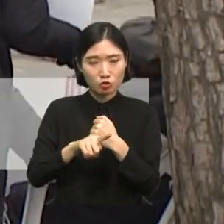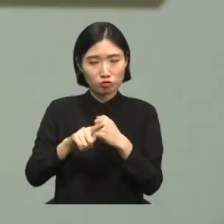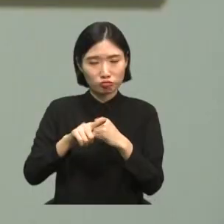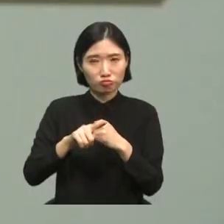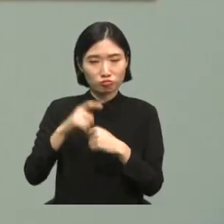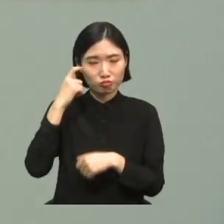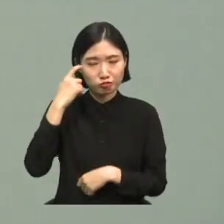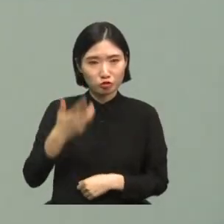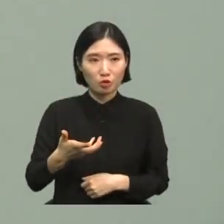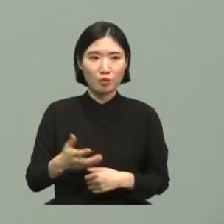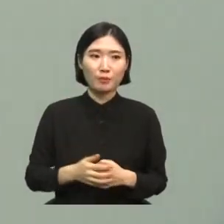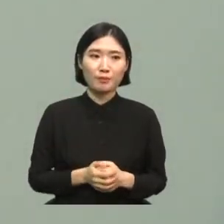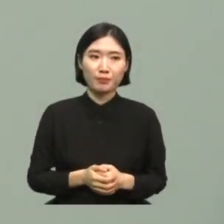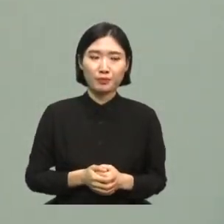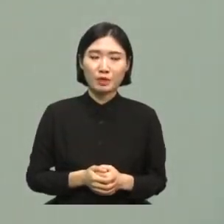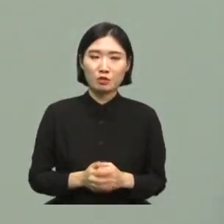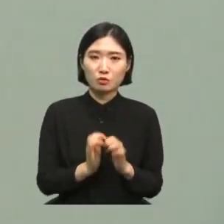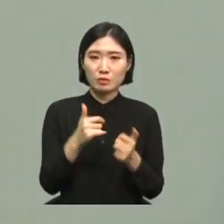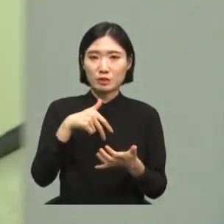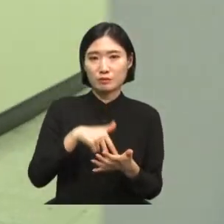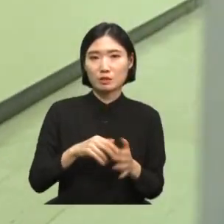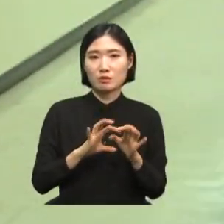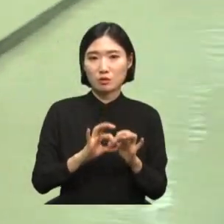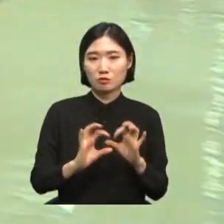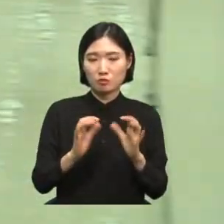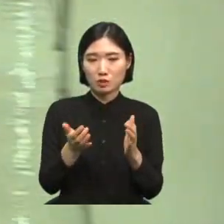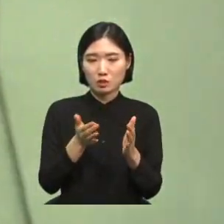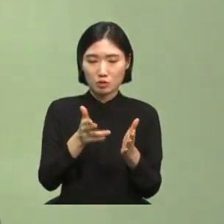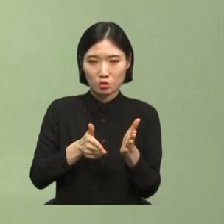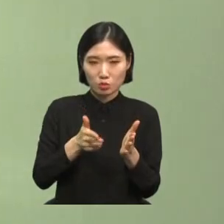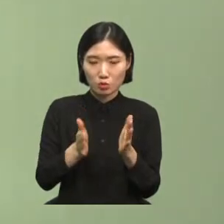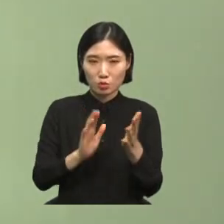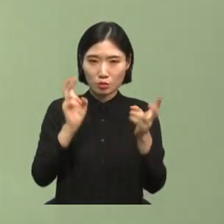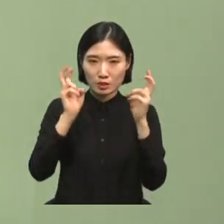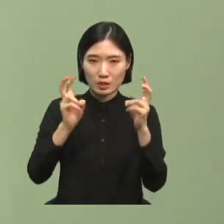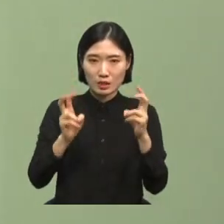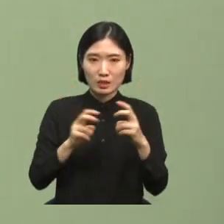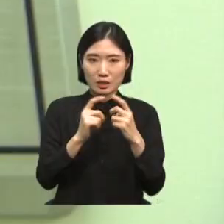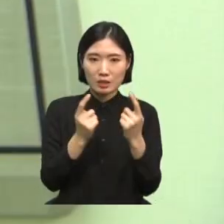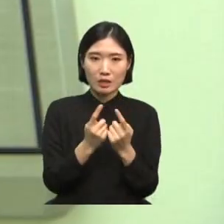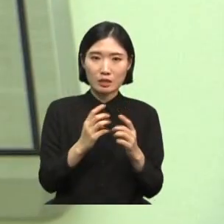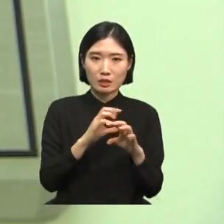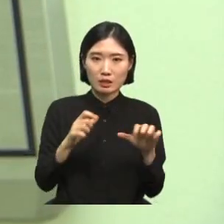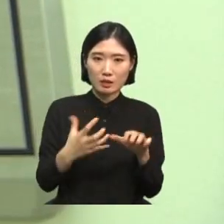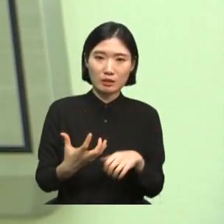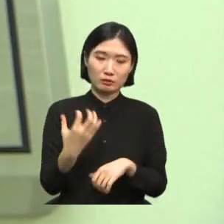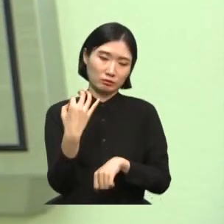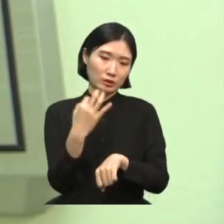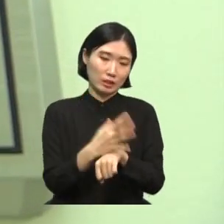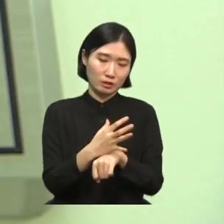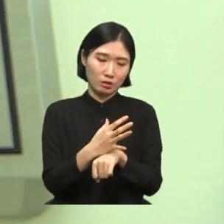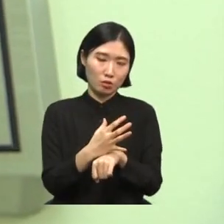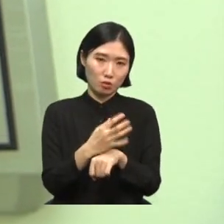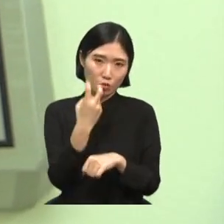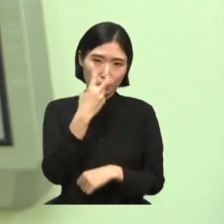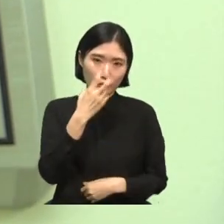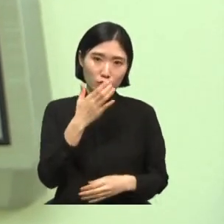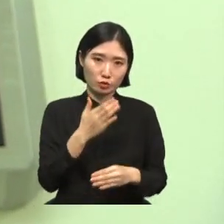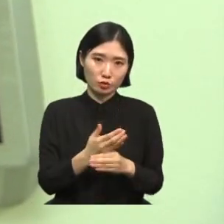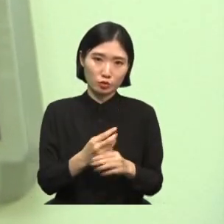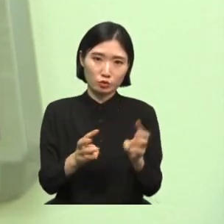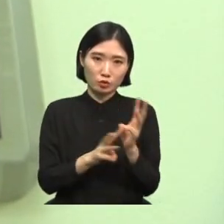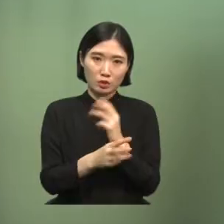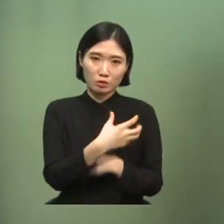따져물었습니다. 주민들의 입장과 관련해 국가철도공단은 사유지 매입을 검토 중이라고 말했습니다.